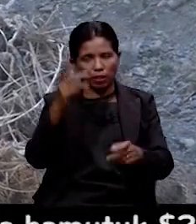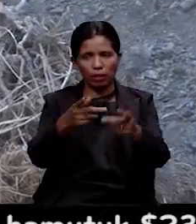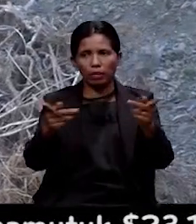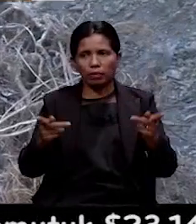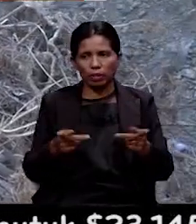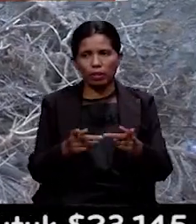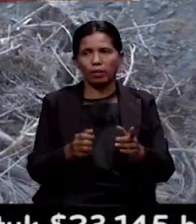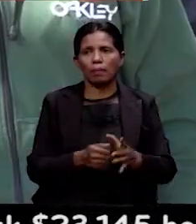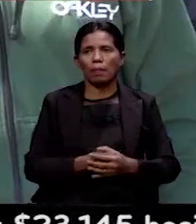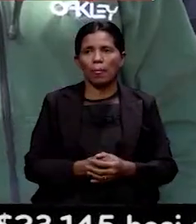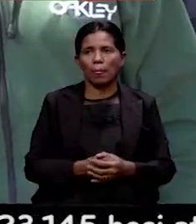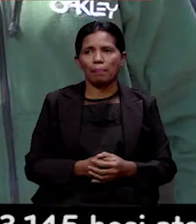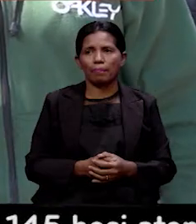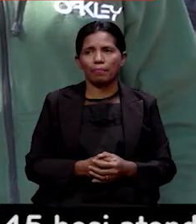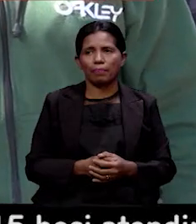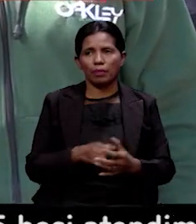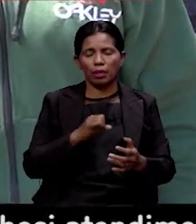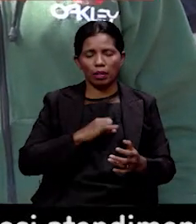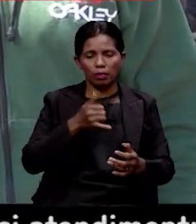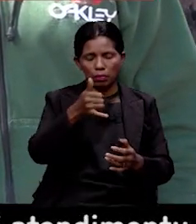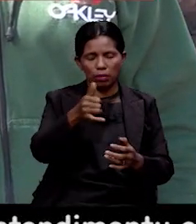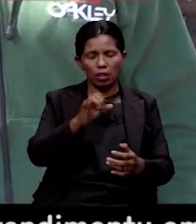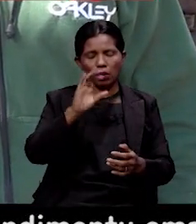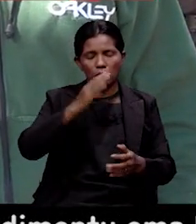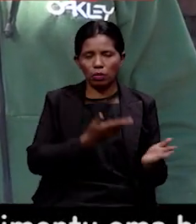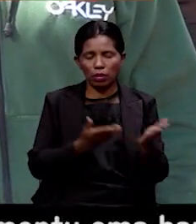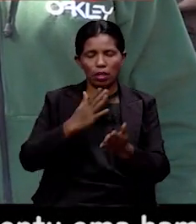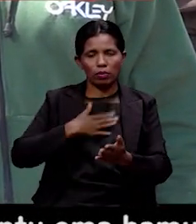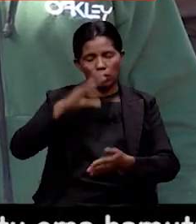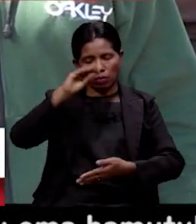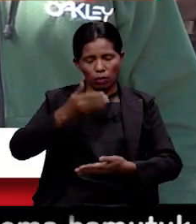Oing hau tumba ya krai gori hau nomba sekolah saya mai,